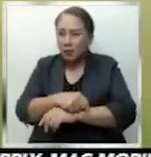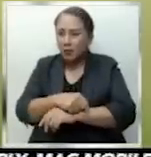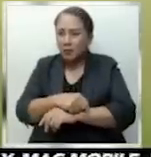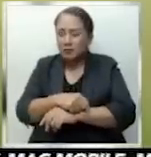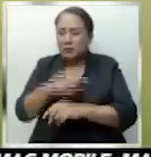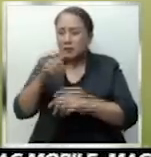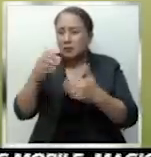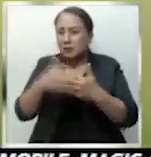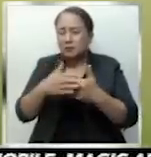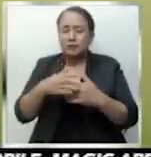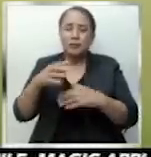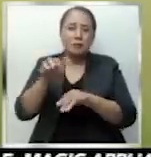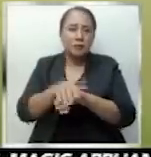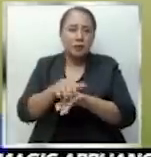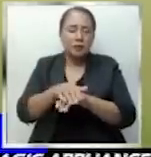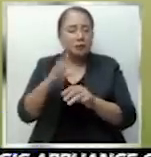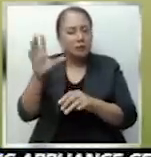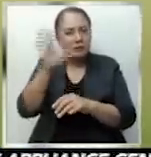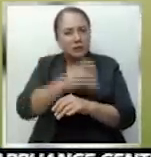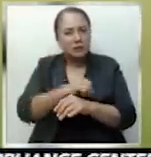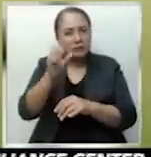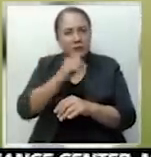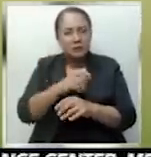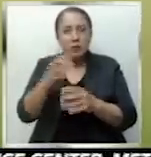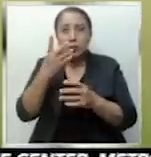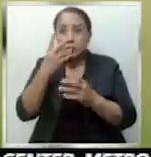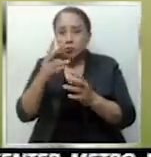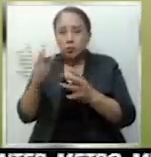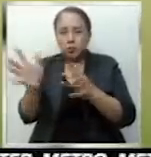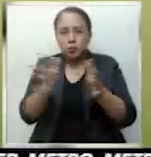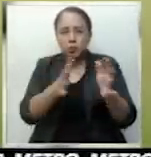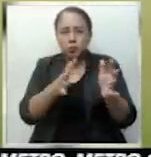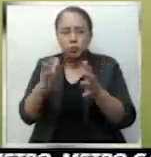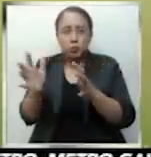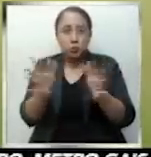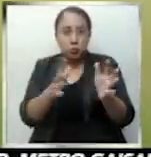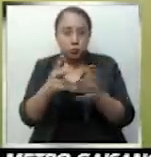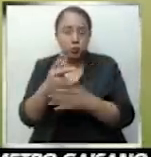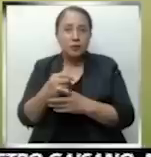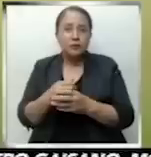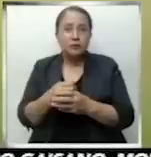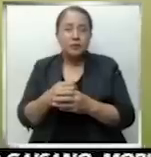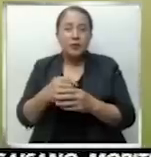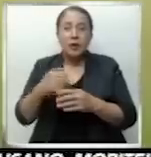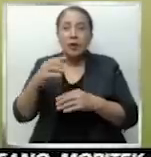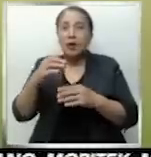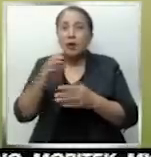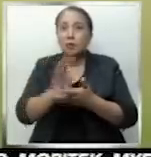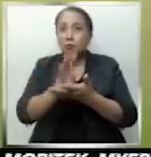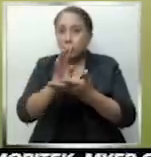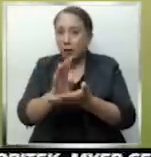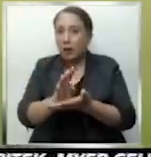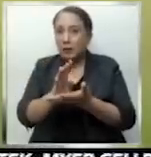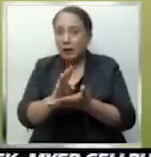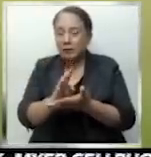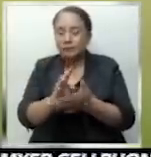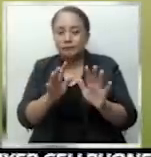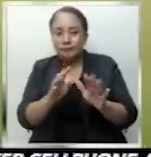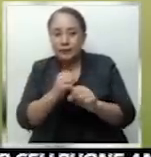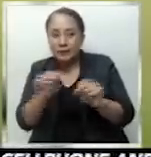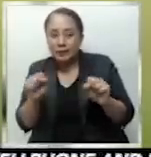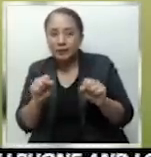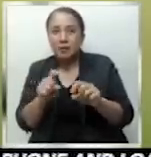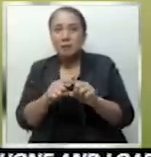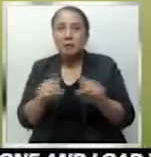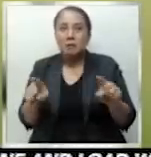projections and based on prevailing wind directions, Boracay will be spared. Pero having said